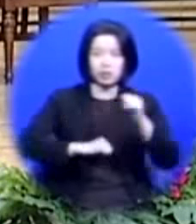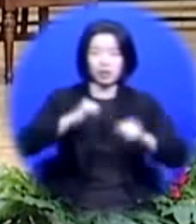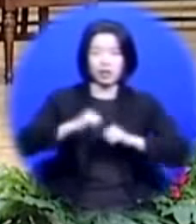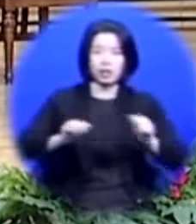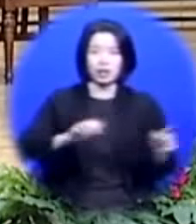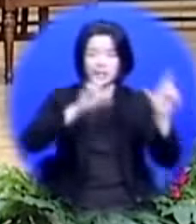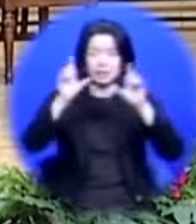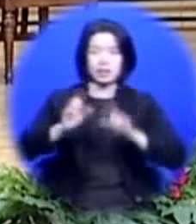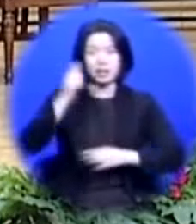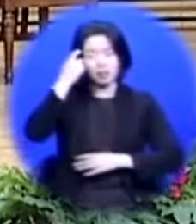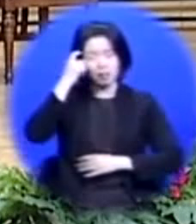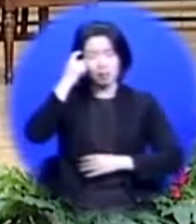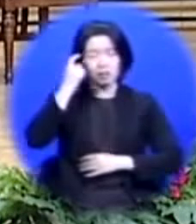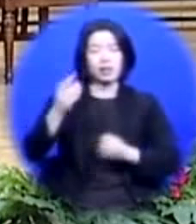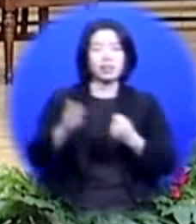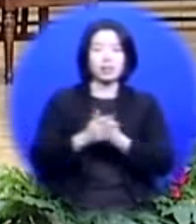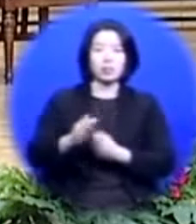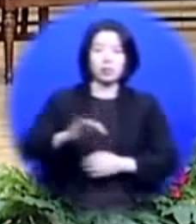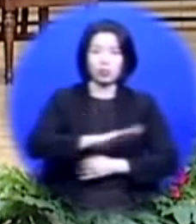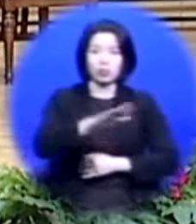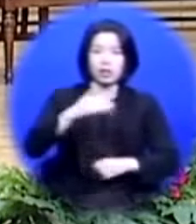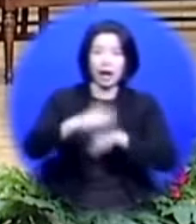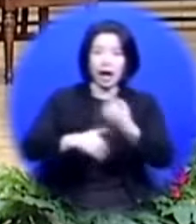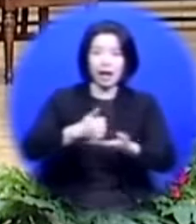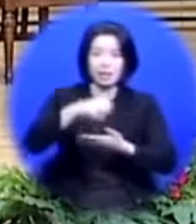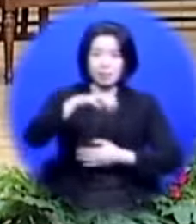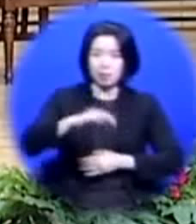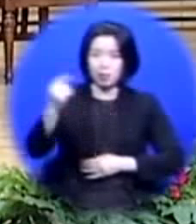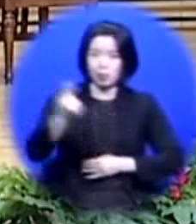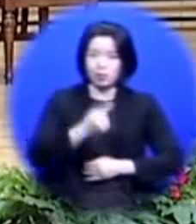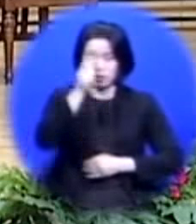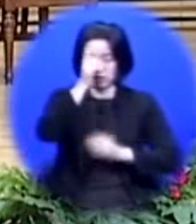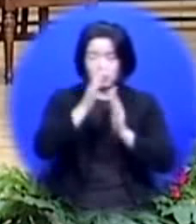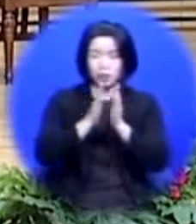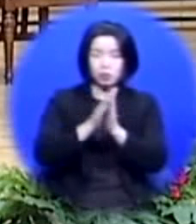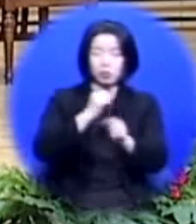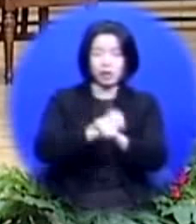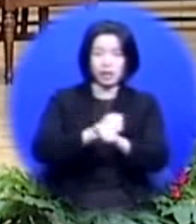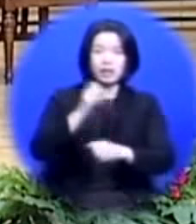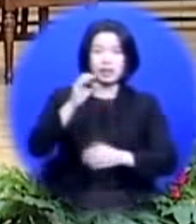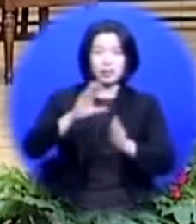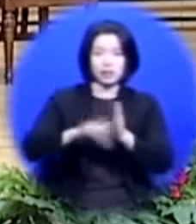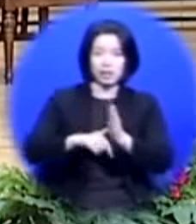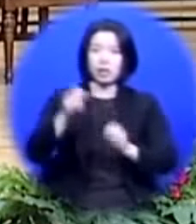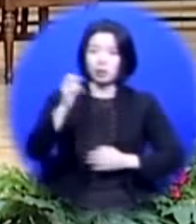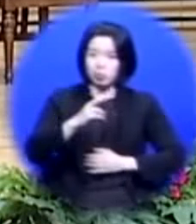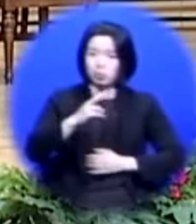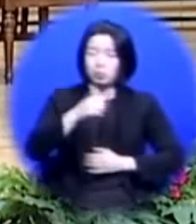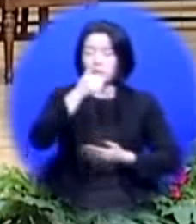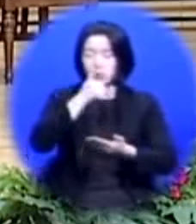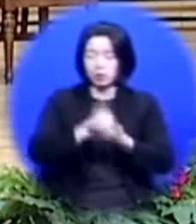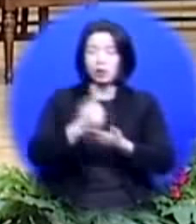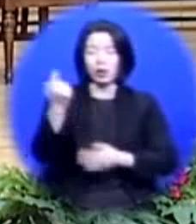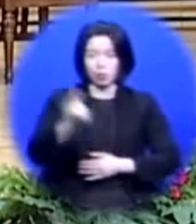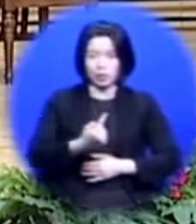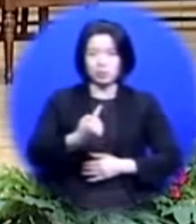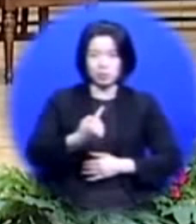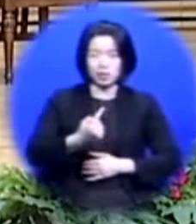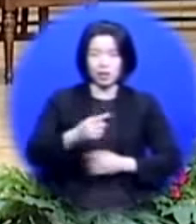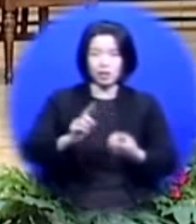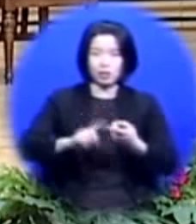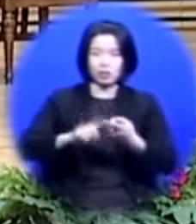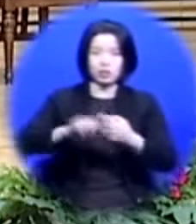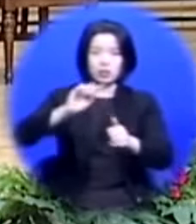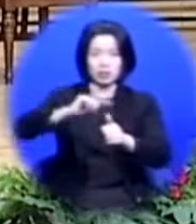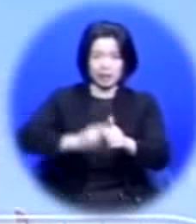우리가 하나님 앞에 와서이 기도할 때 또 죄짓고 왔습니다 또 죄짓고 왔 기도를 그냥 자연스럽게